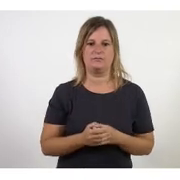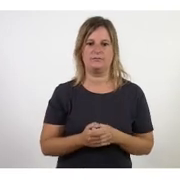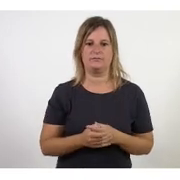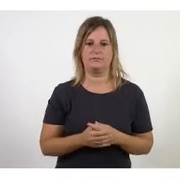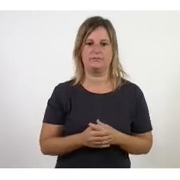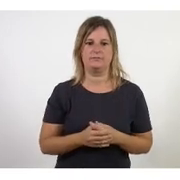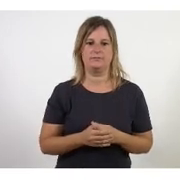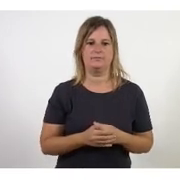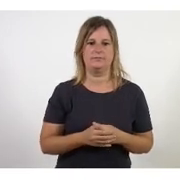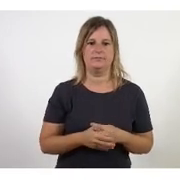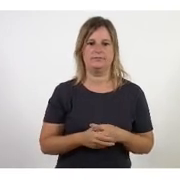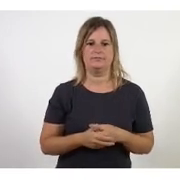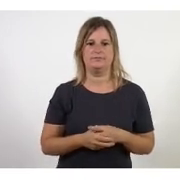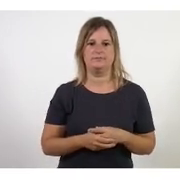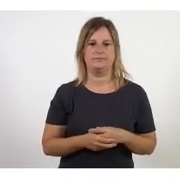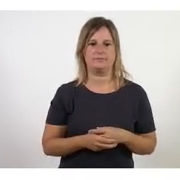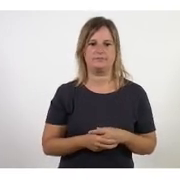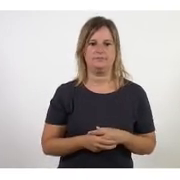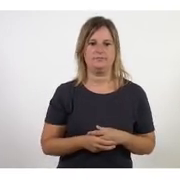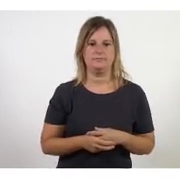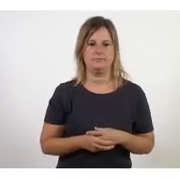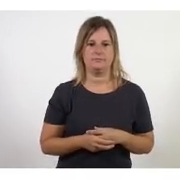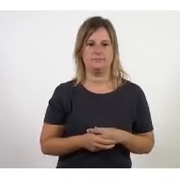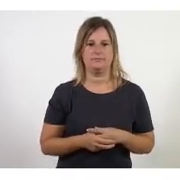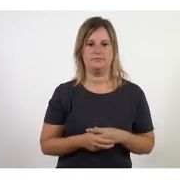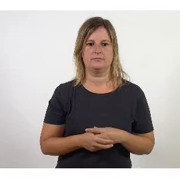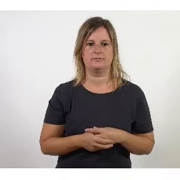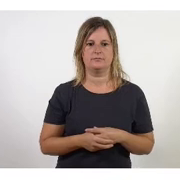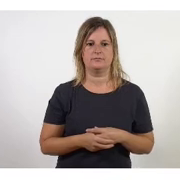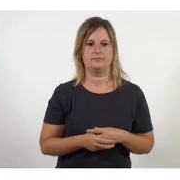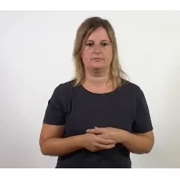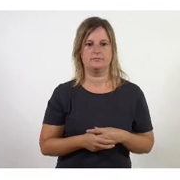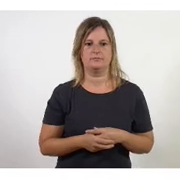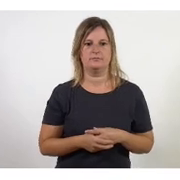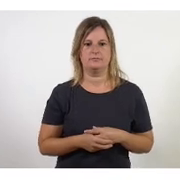això, a veure... Vinga, agafarem aquest text fins aquí,